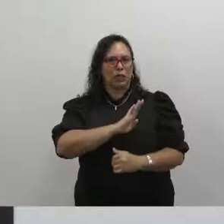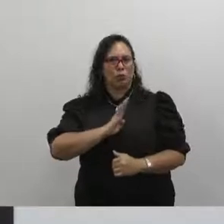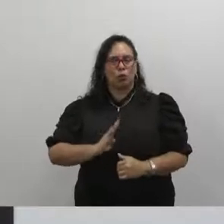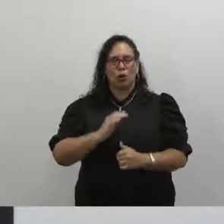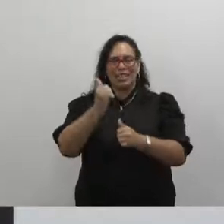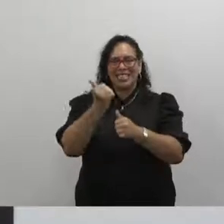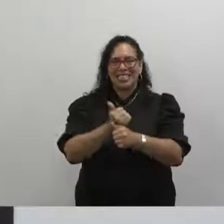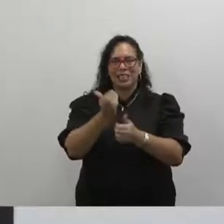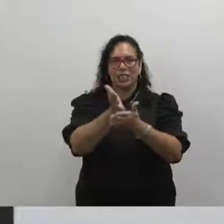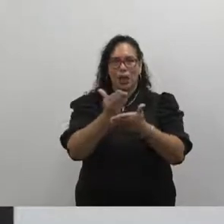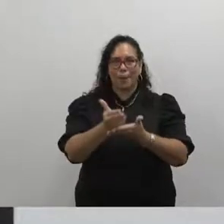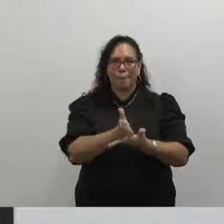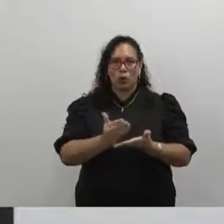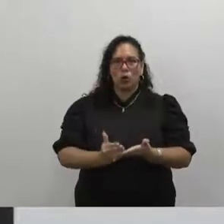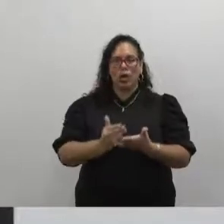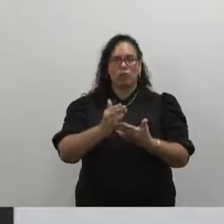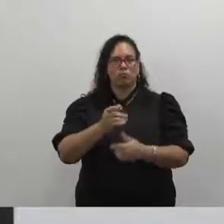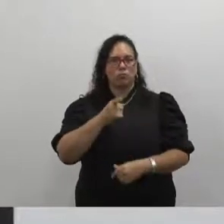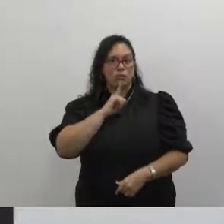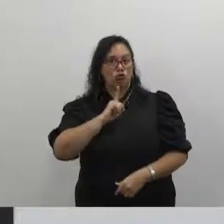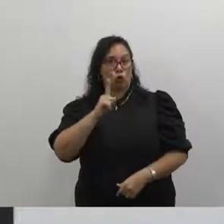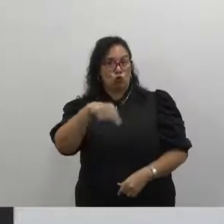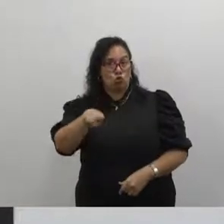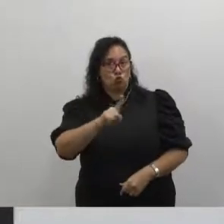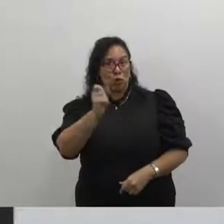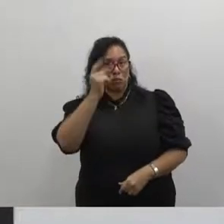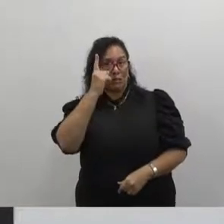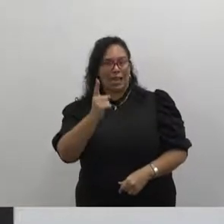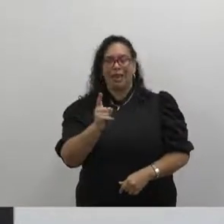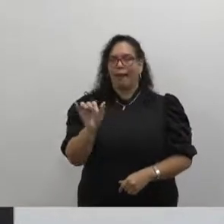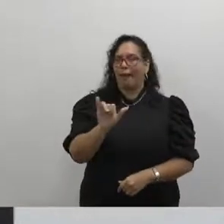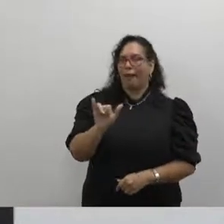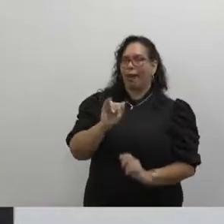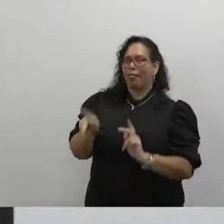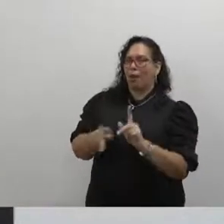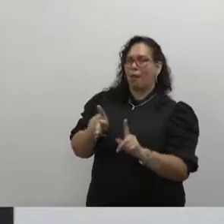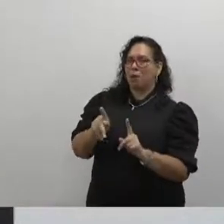dàng ca bằng hành dàng khlây khlây